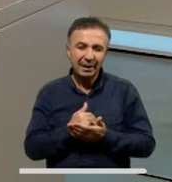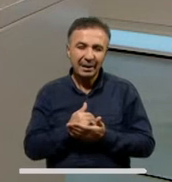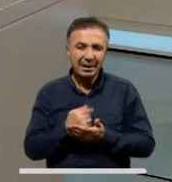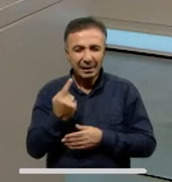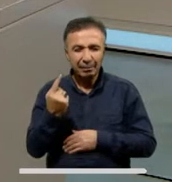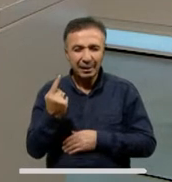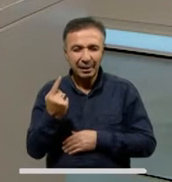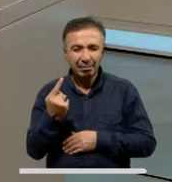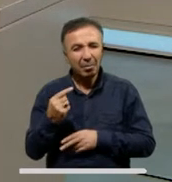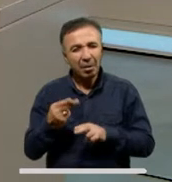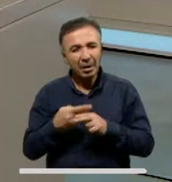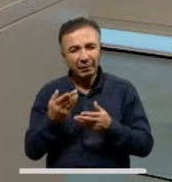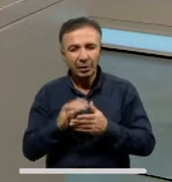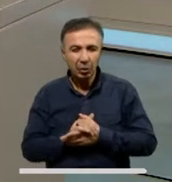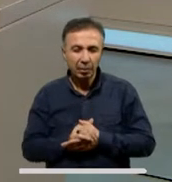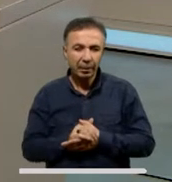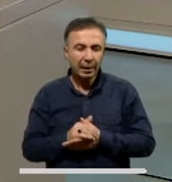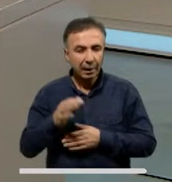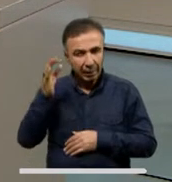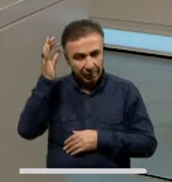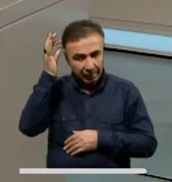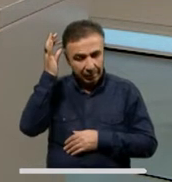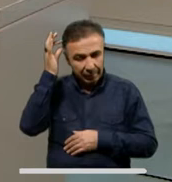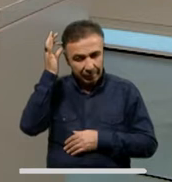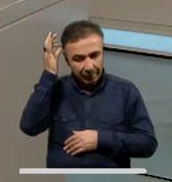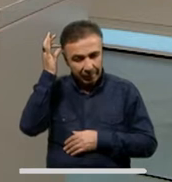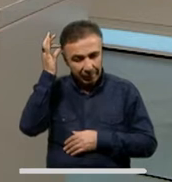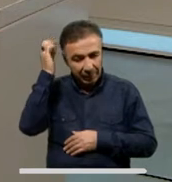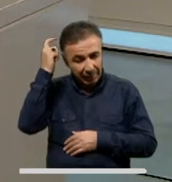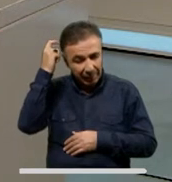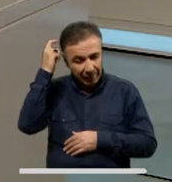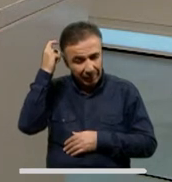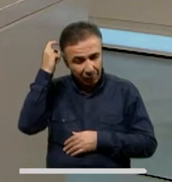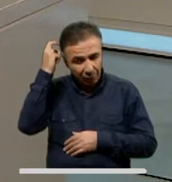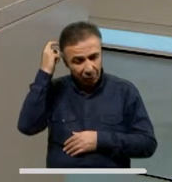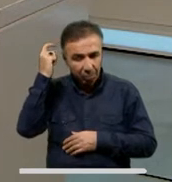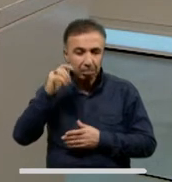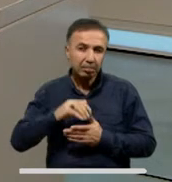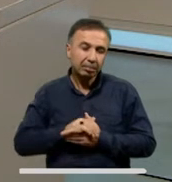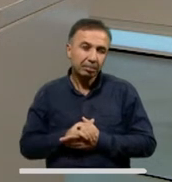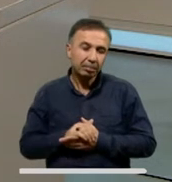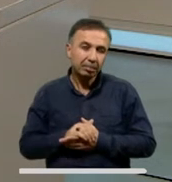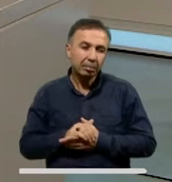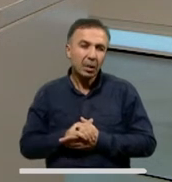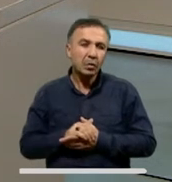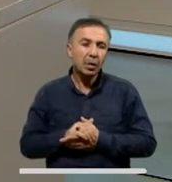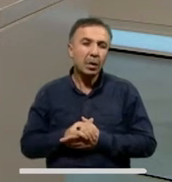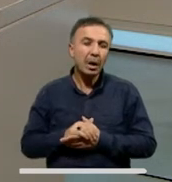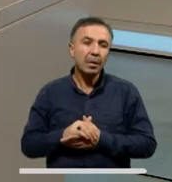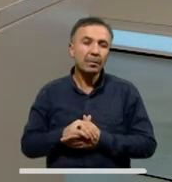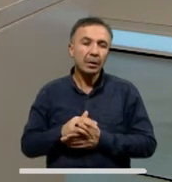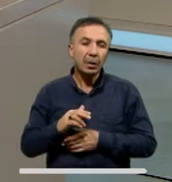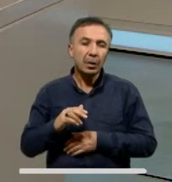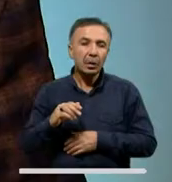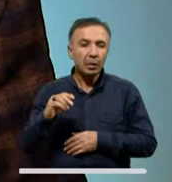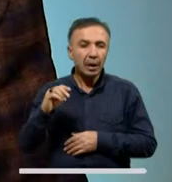mesela saçınızı kaşıyorsunuz başınız kaşında şöyle 3 defa peş